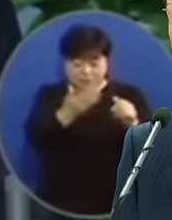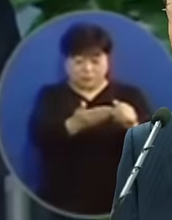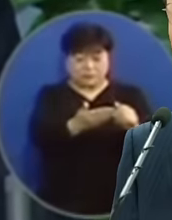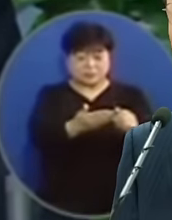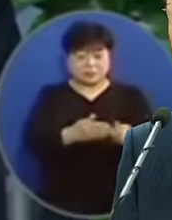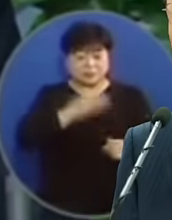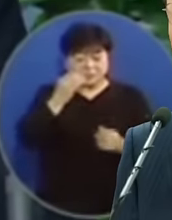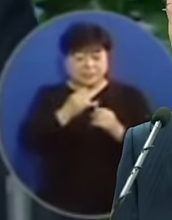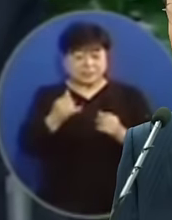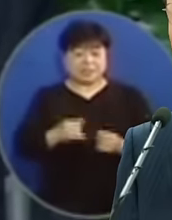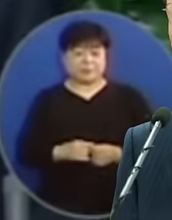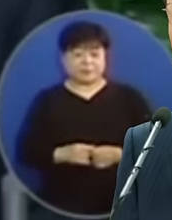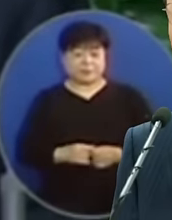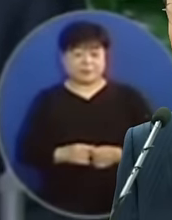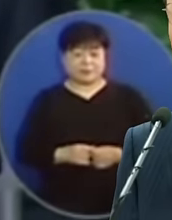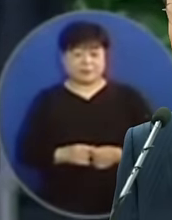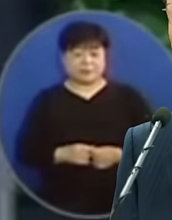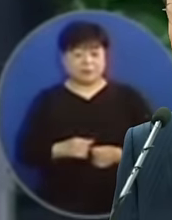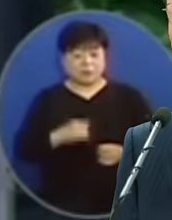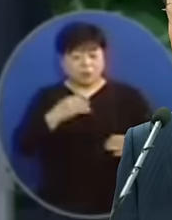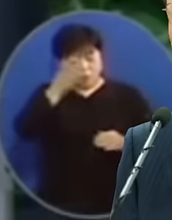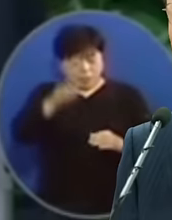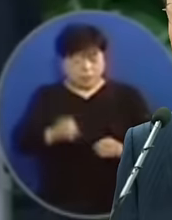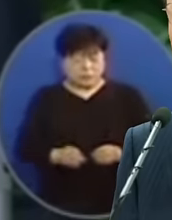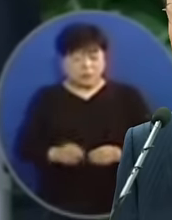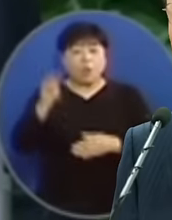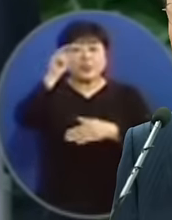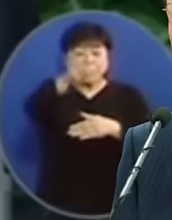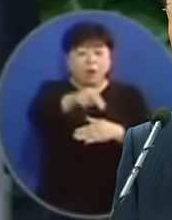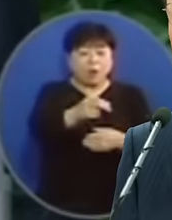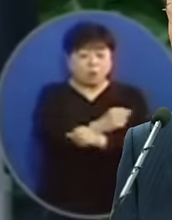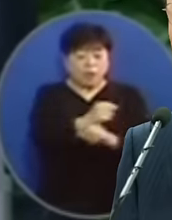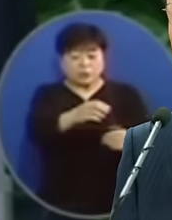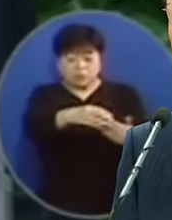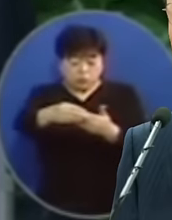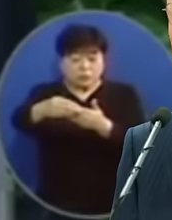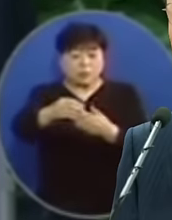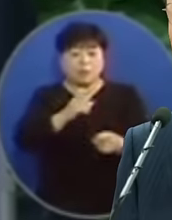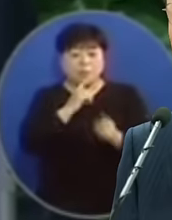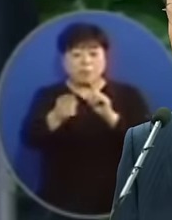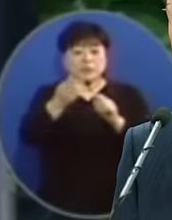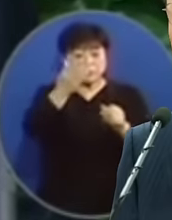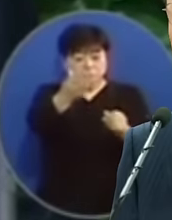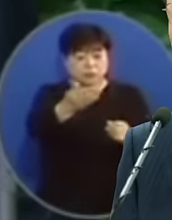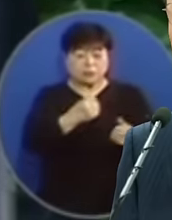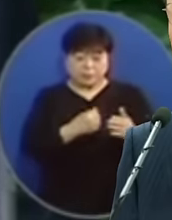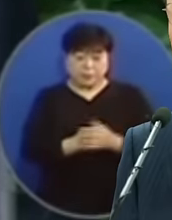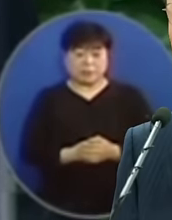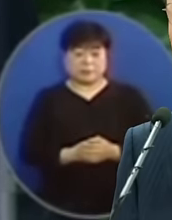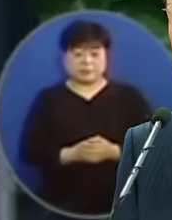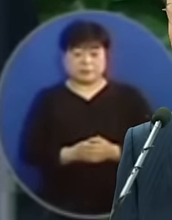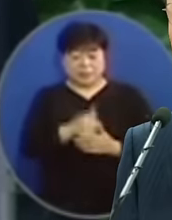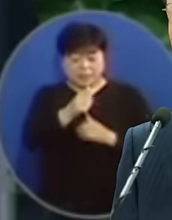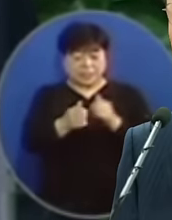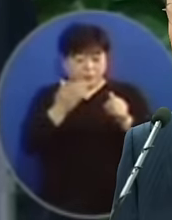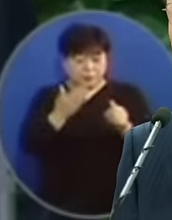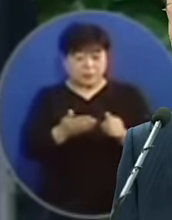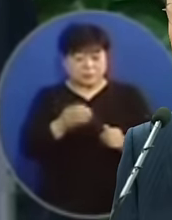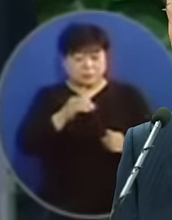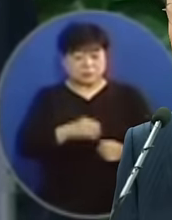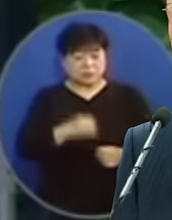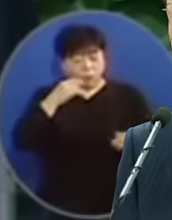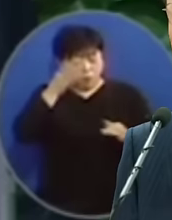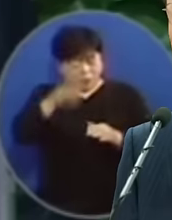이스라엘 백성을 홍해수를 건너서 광야로 인도해 내겠다고 하나님 말씀하셨기 때문에 하나님께서는